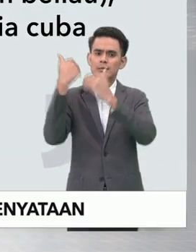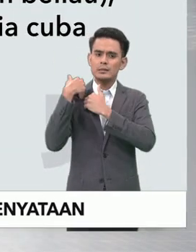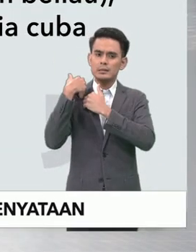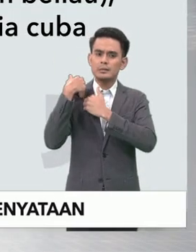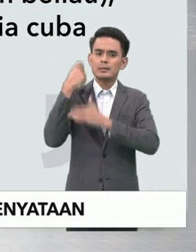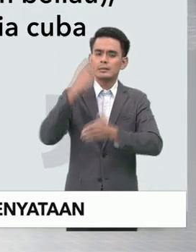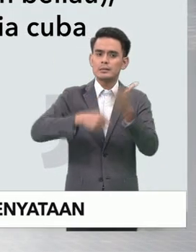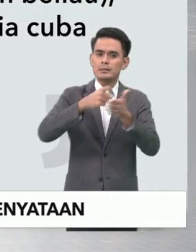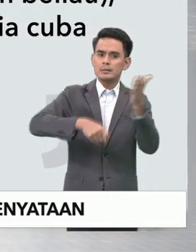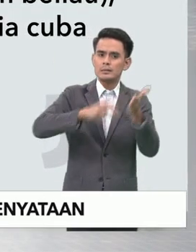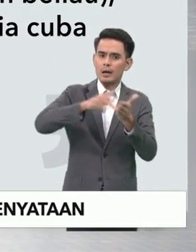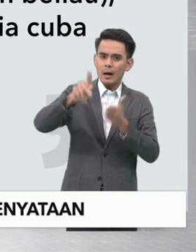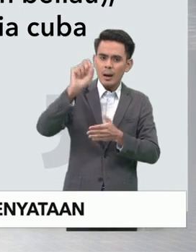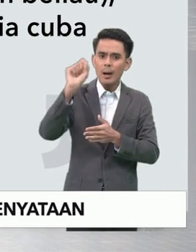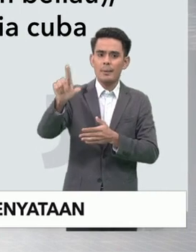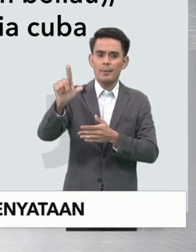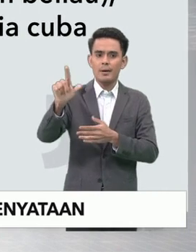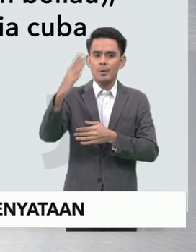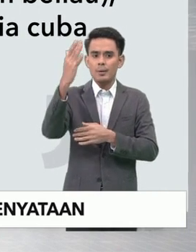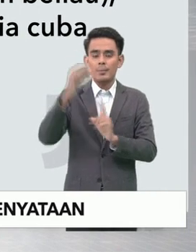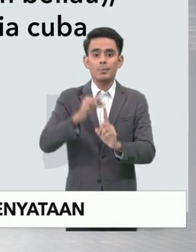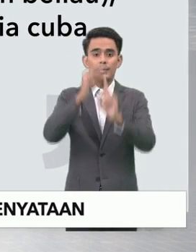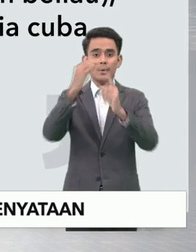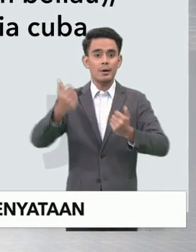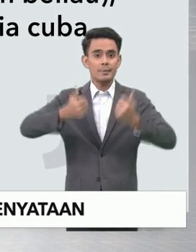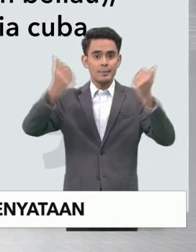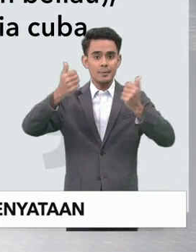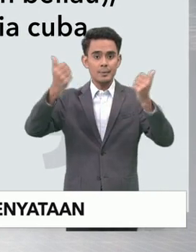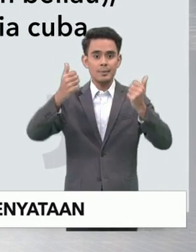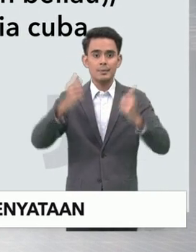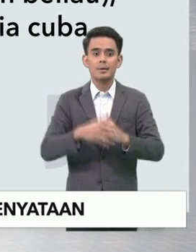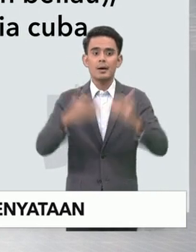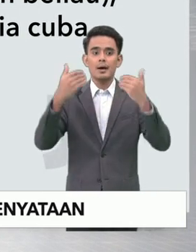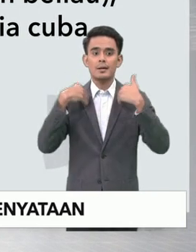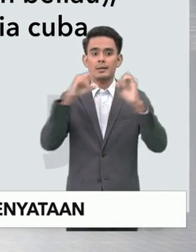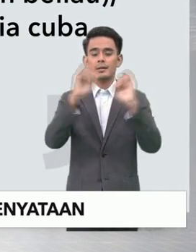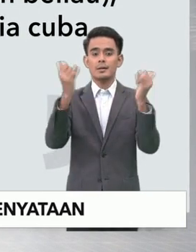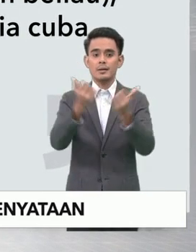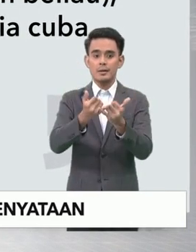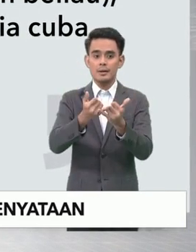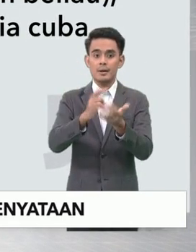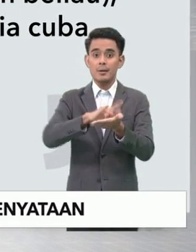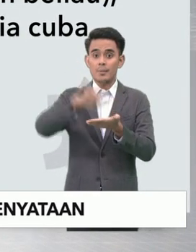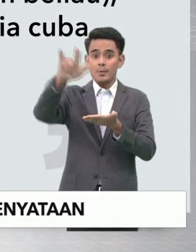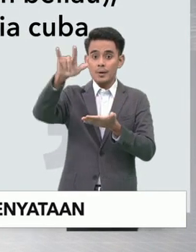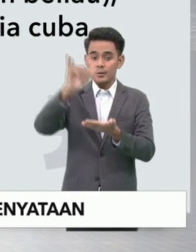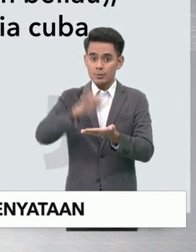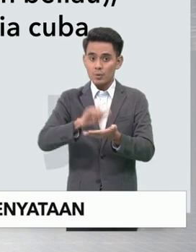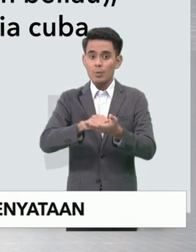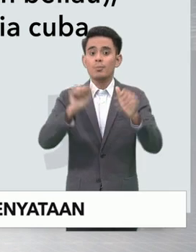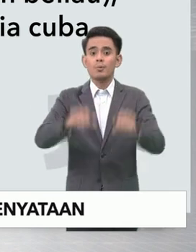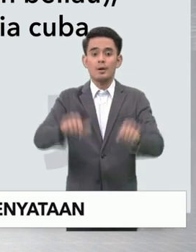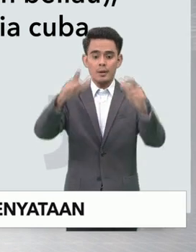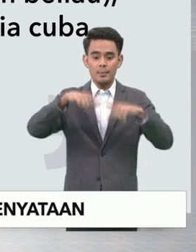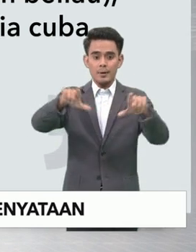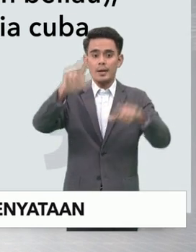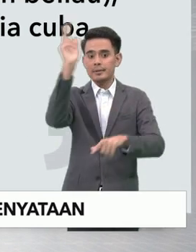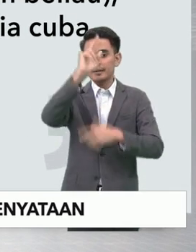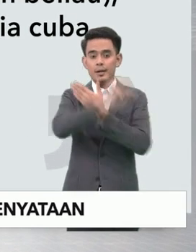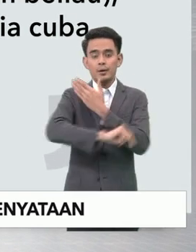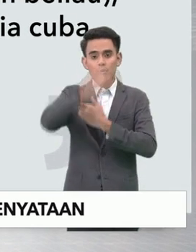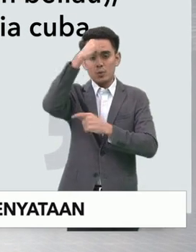penerbangan yang terlampau tinggi, terutamanya pada musim perayaan. Dengan adanya syarikat penerbangan butik, katanya ia akan membenarkan kerajaan negeri